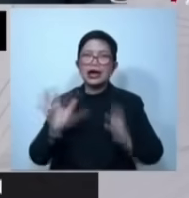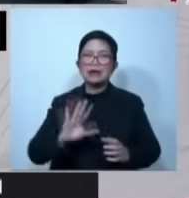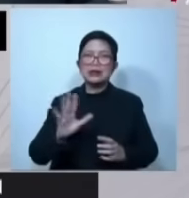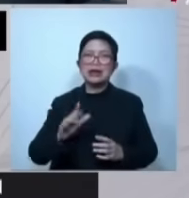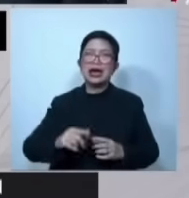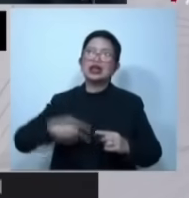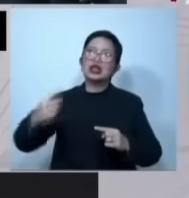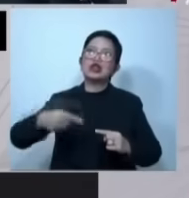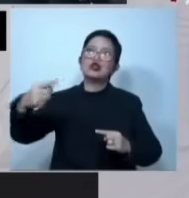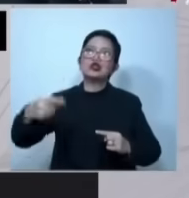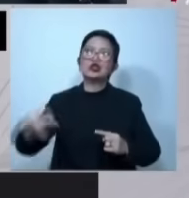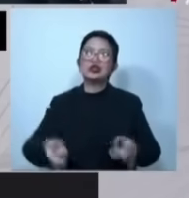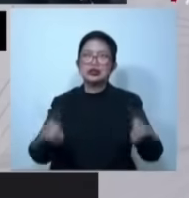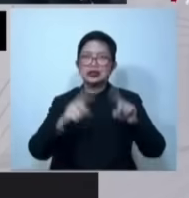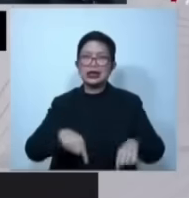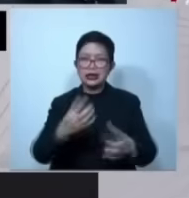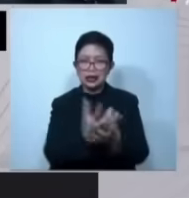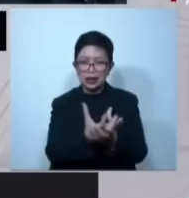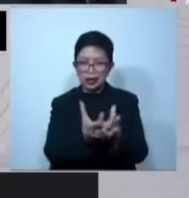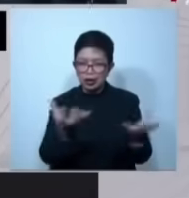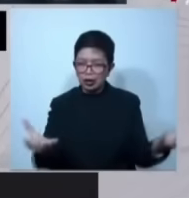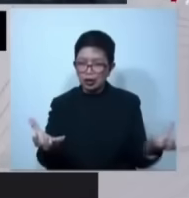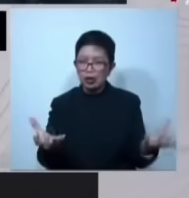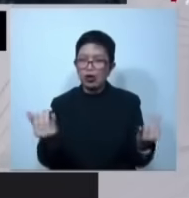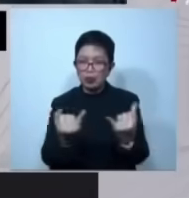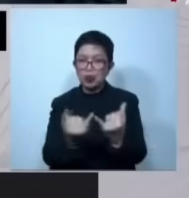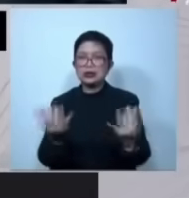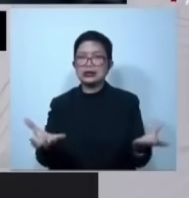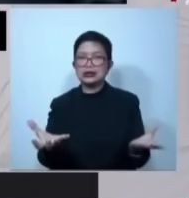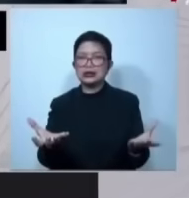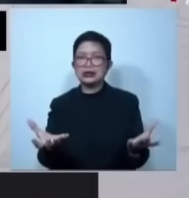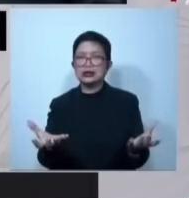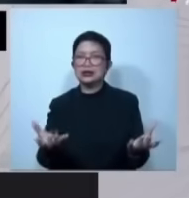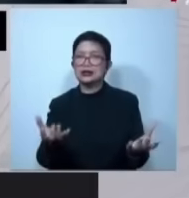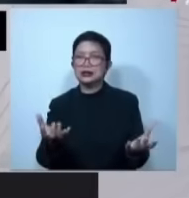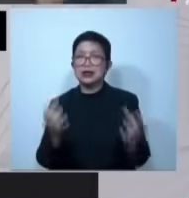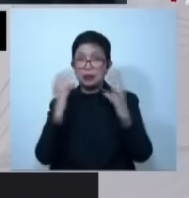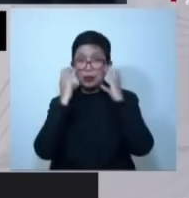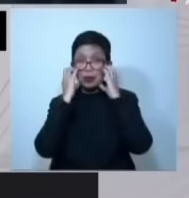oposisi apa yang terjadiia beliau